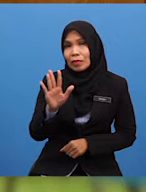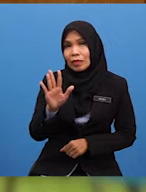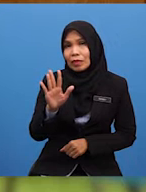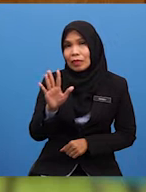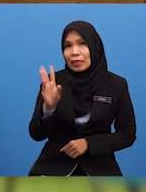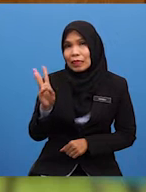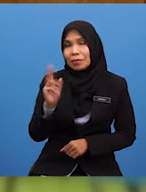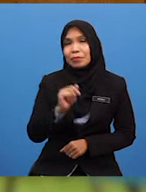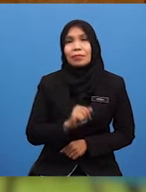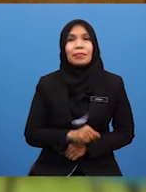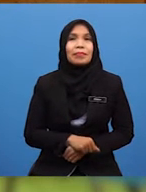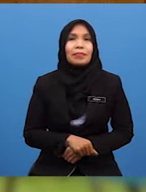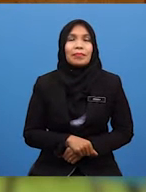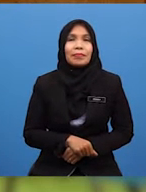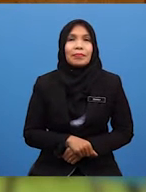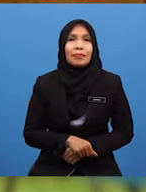1, 3, 4, 5, 6.